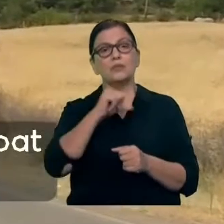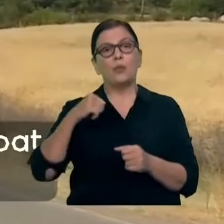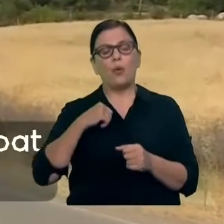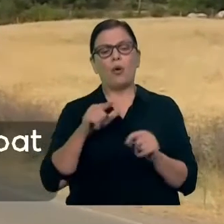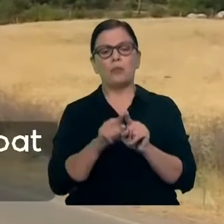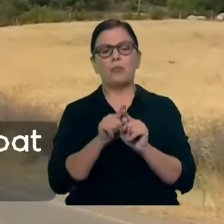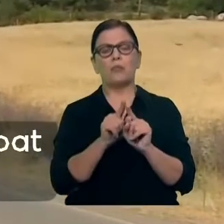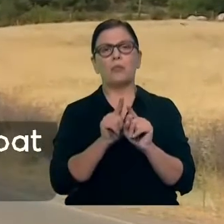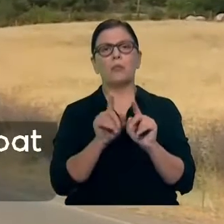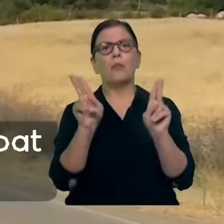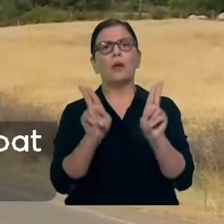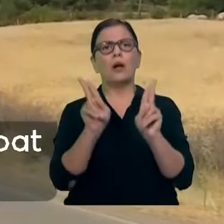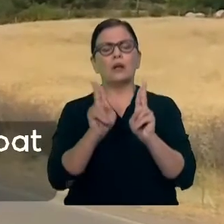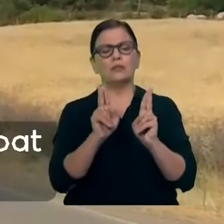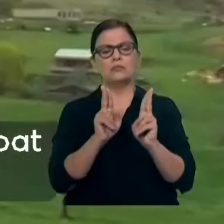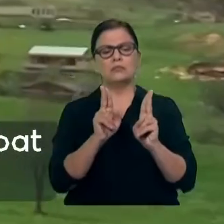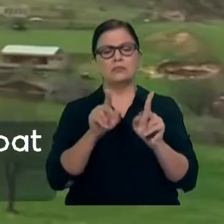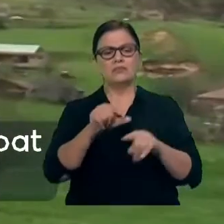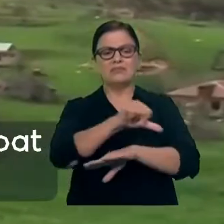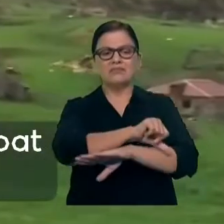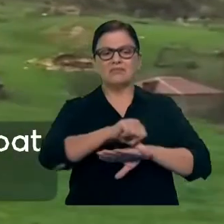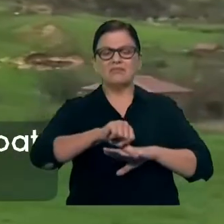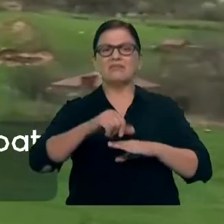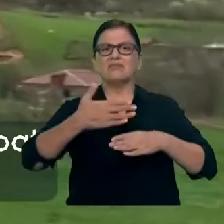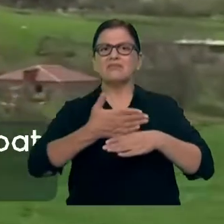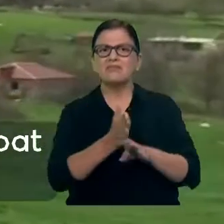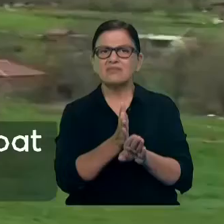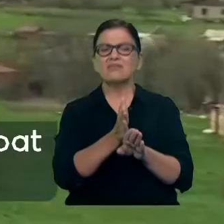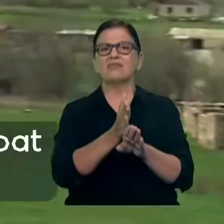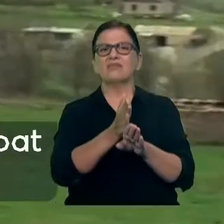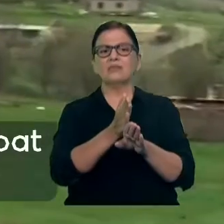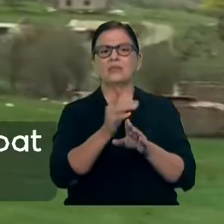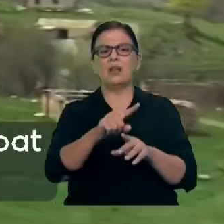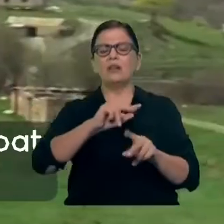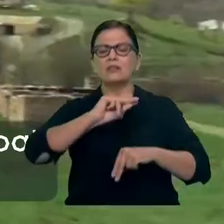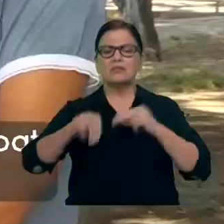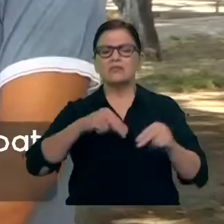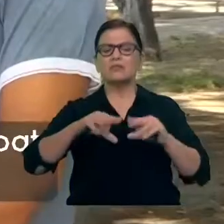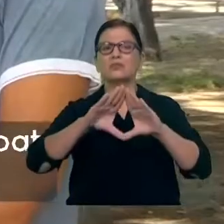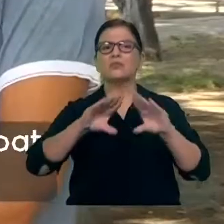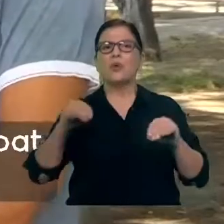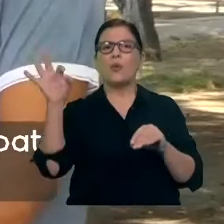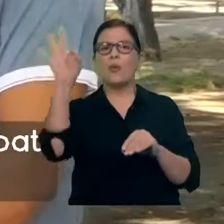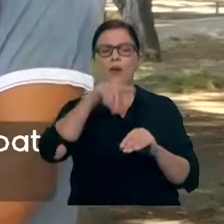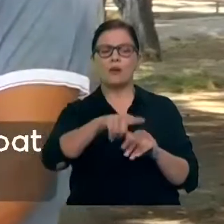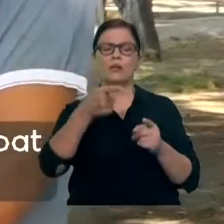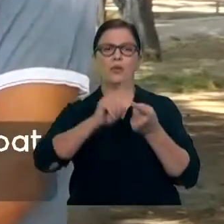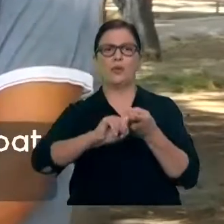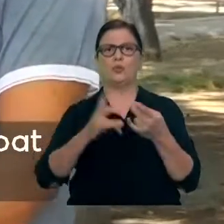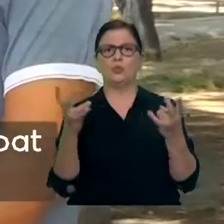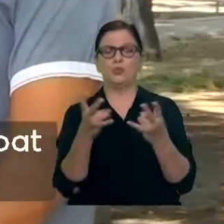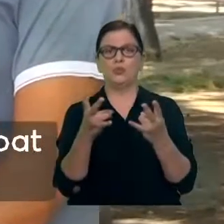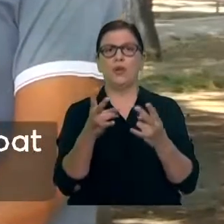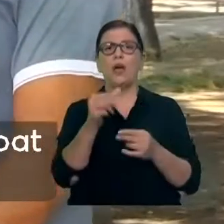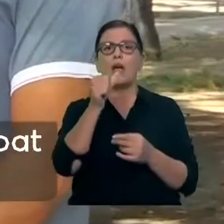amma Ermənistan sərhədin delimitasiyası və demokratiyası məsələsini sülh müqaviləsi ilə uzlaşdırmır. Politoloq Fərhad Məmmədovun